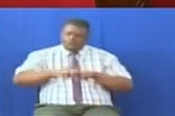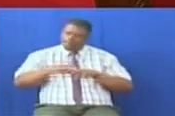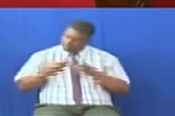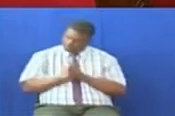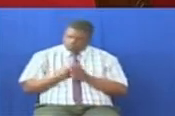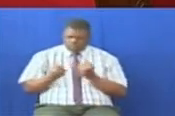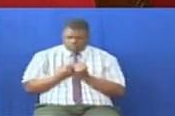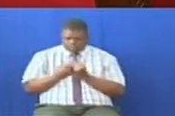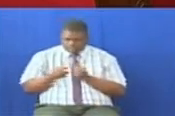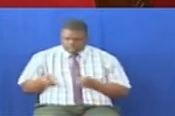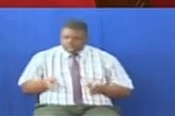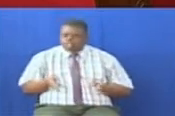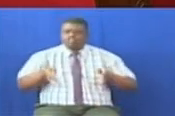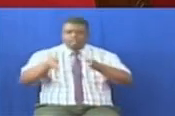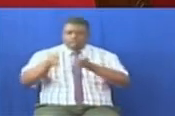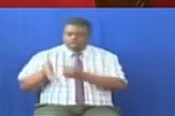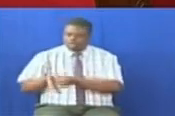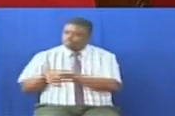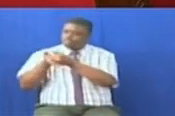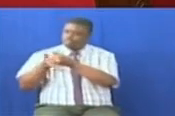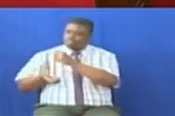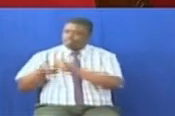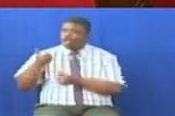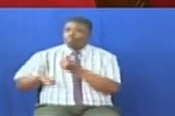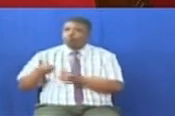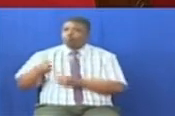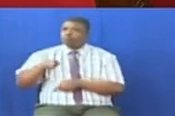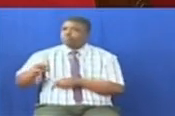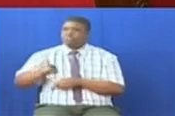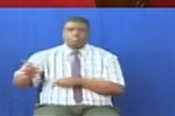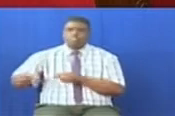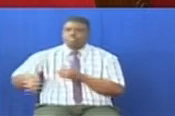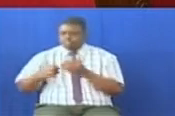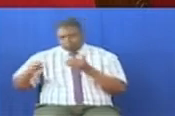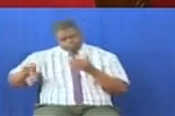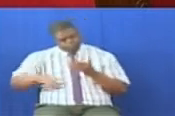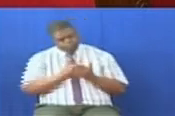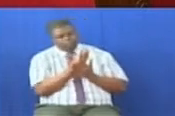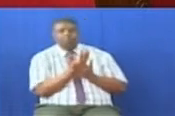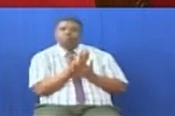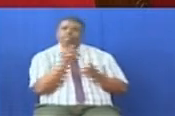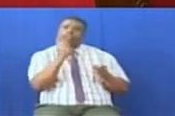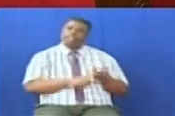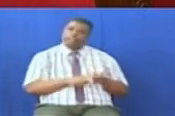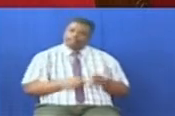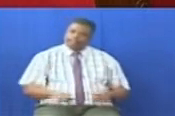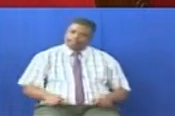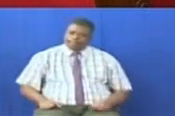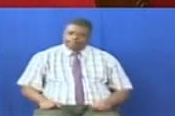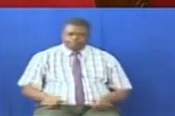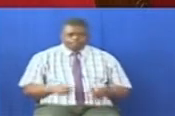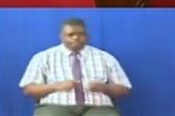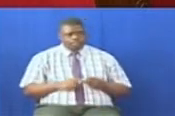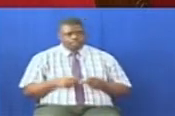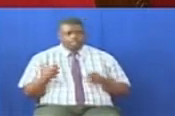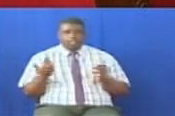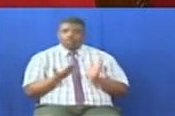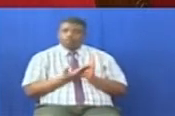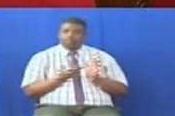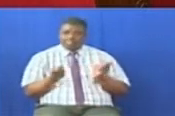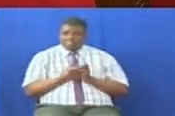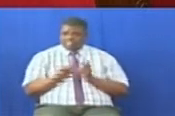mekanizimu itakayosaidia changamoto hii isiweze kujitokeza tena. Mheshimiwa Spika, ninaomba pia